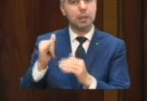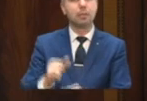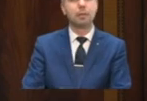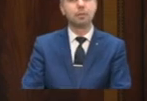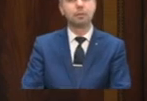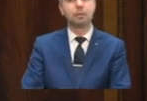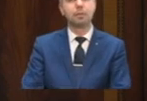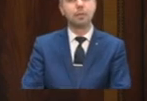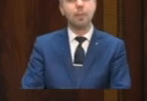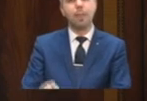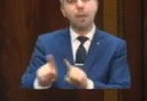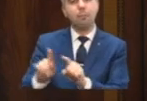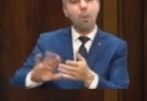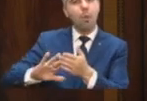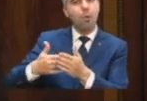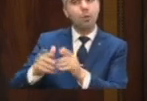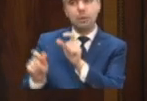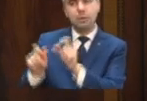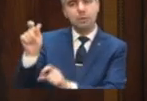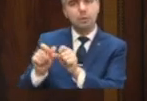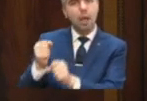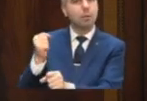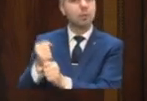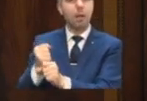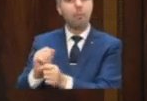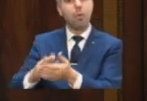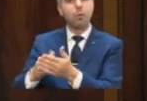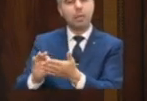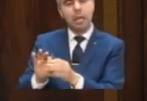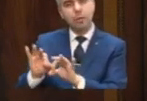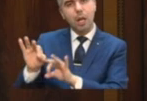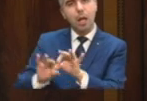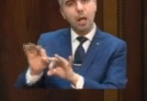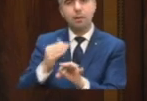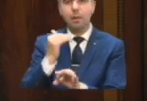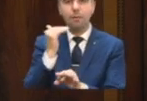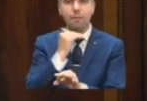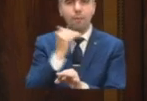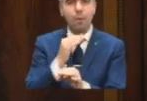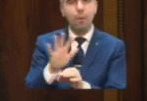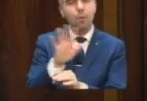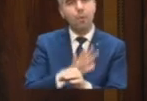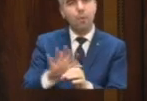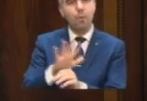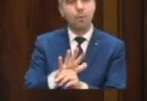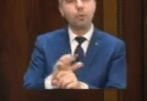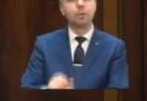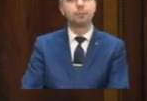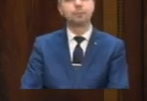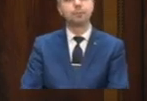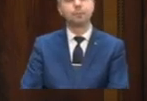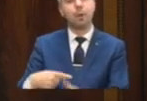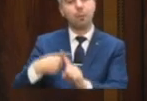مع كافة المهنيين ومجموعة من الإجراءات الاستعجالية لتخفيف آثار الجائحة على القطاع،